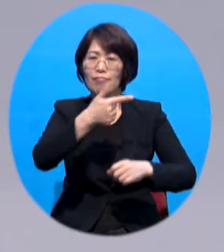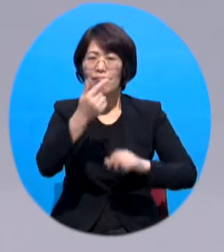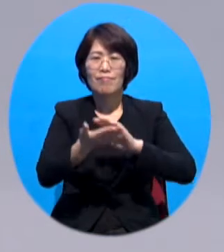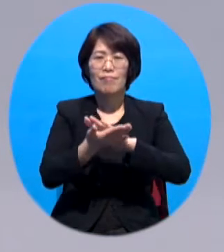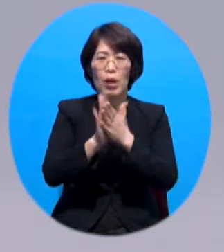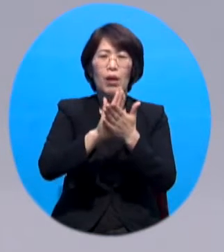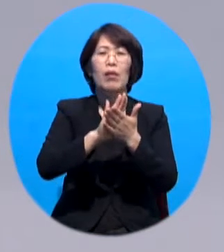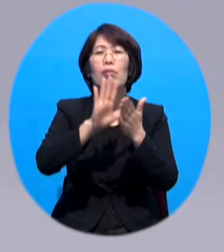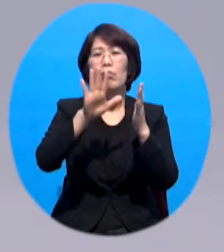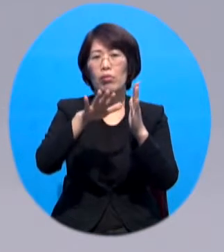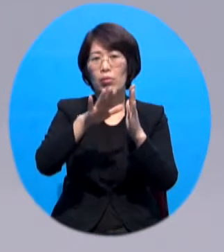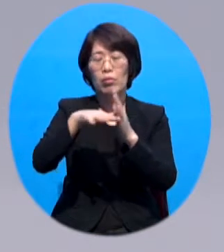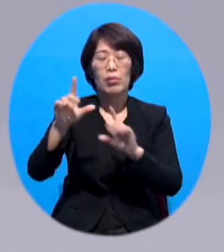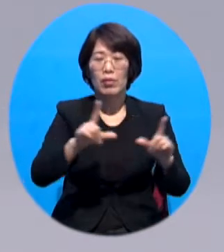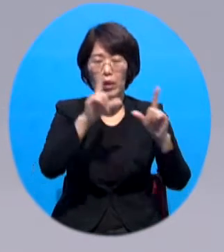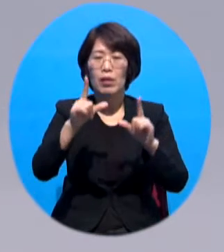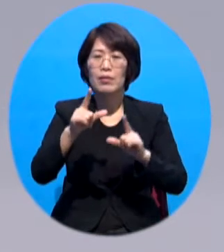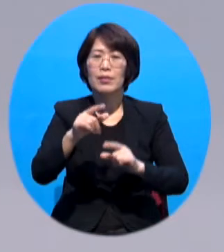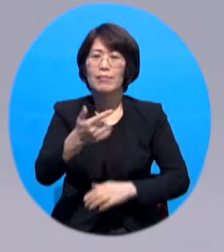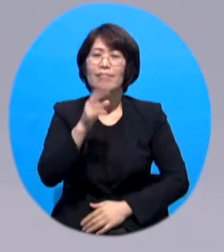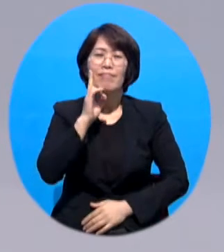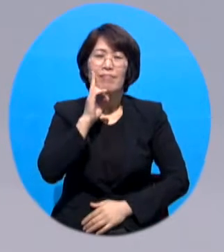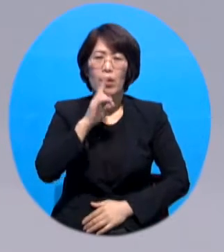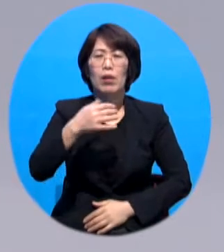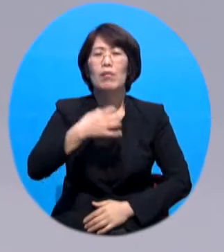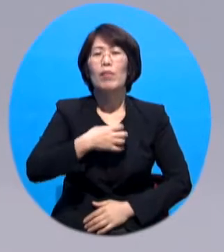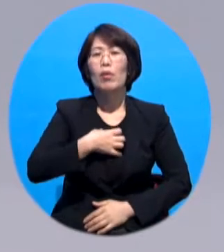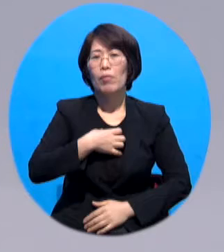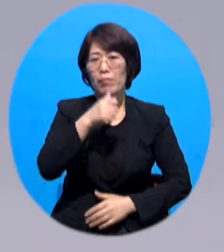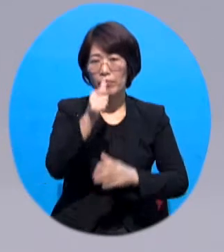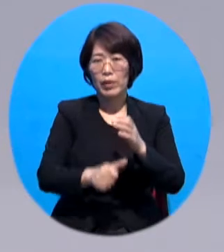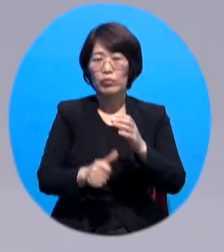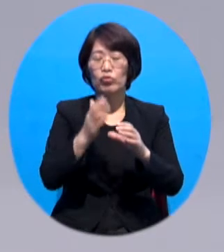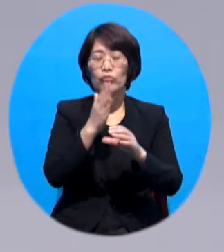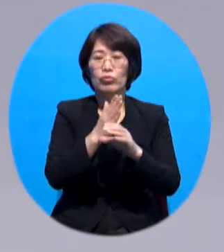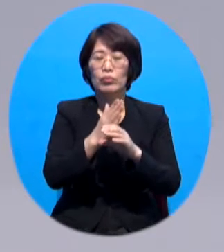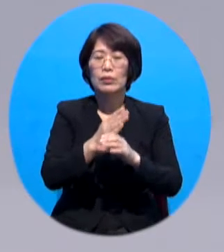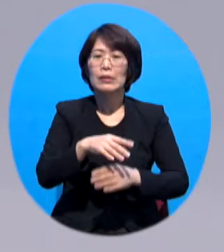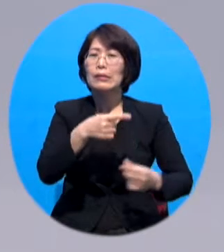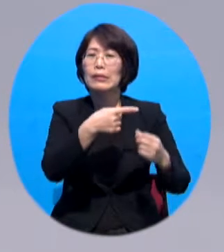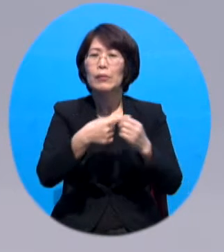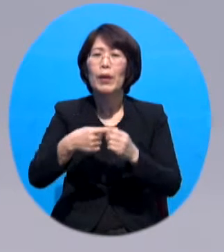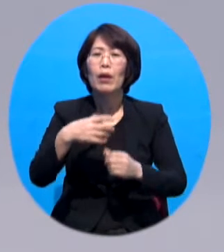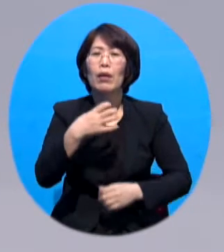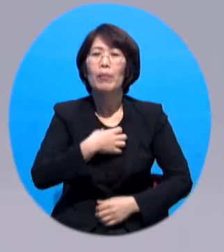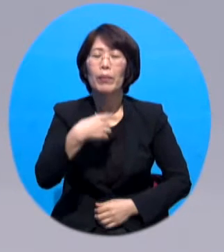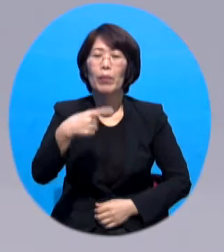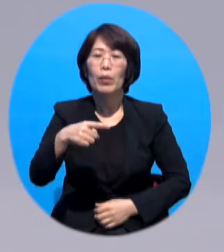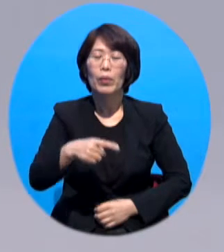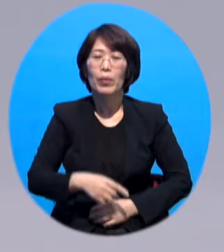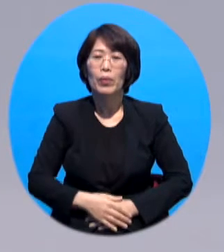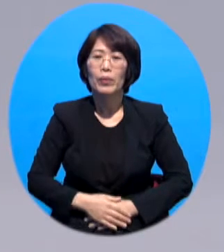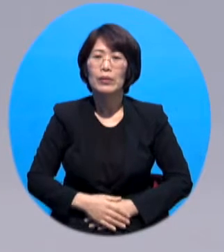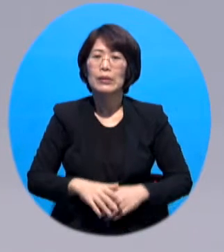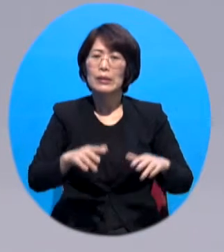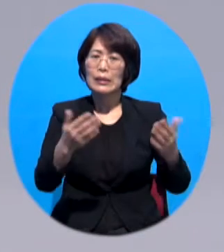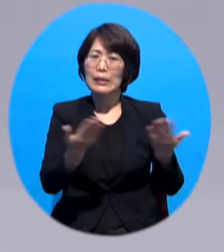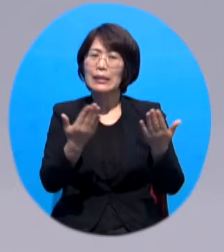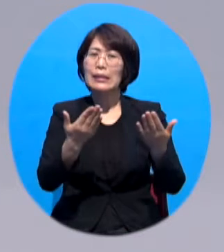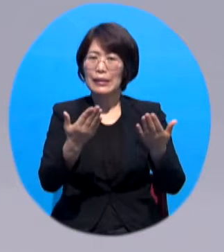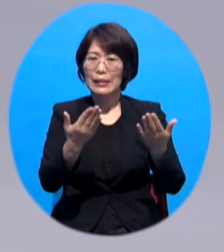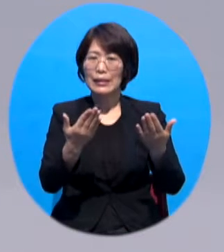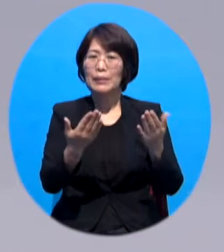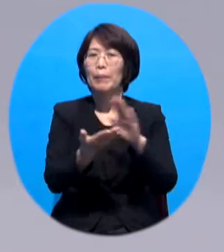시대를 살면서 심각한 위기를 맞고 있습니다 그 첫 번째 얘기는 직업의 변화